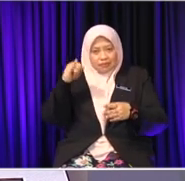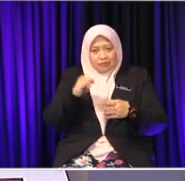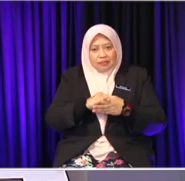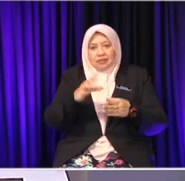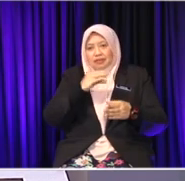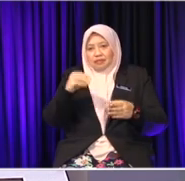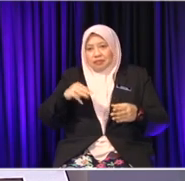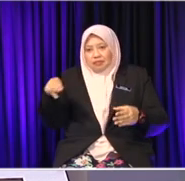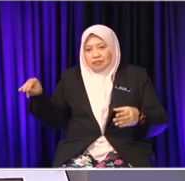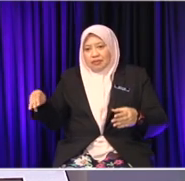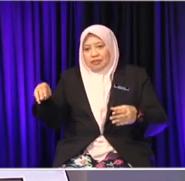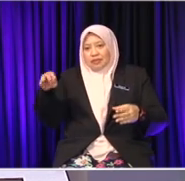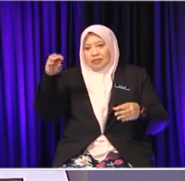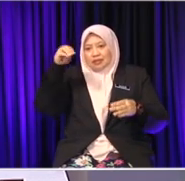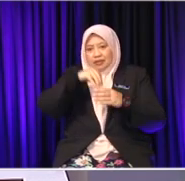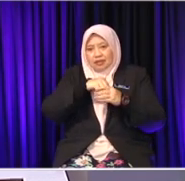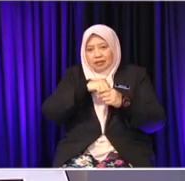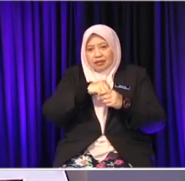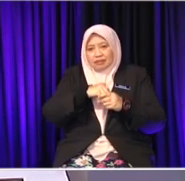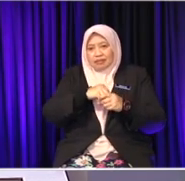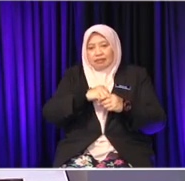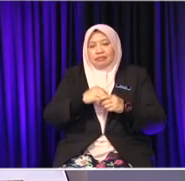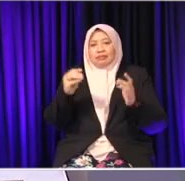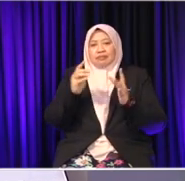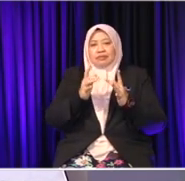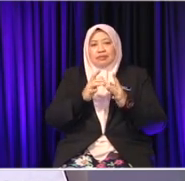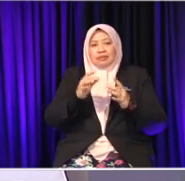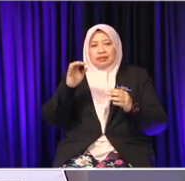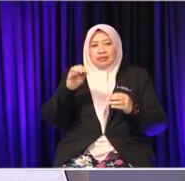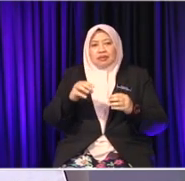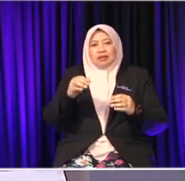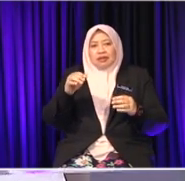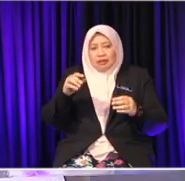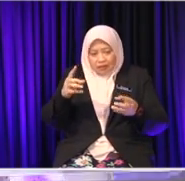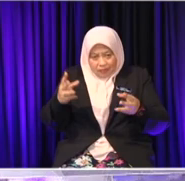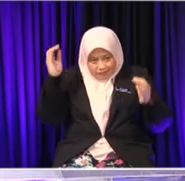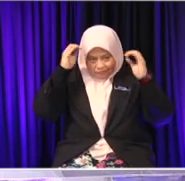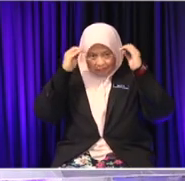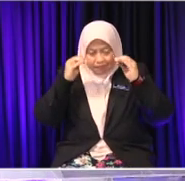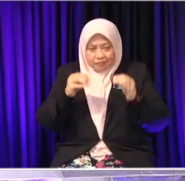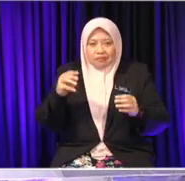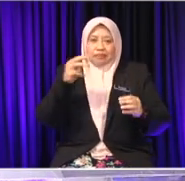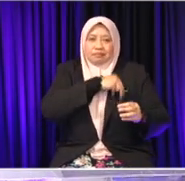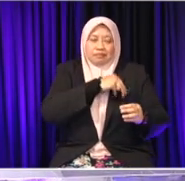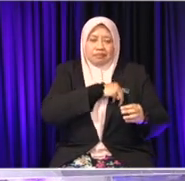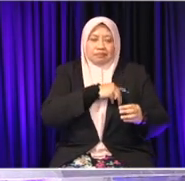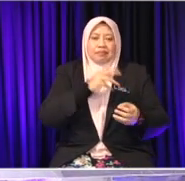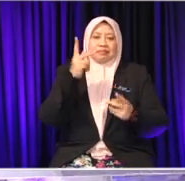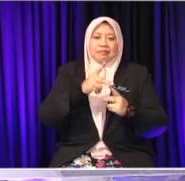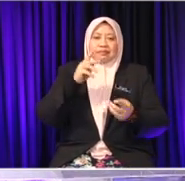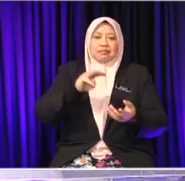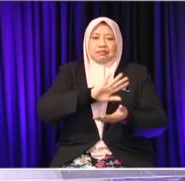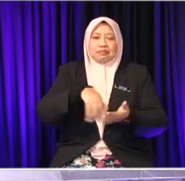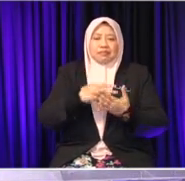yang berada dalam tariannya kepada anda yang menentukan kepada anda semua dan kita akan berjumpa lagi di